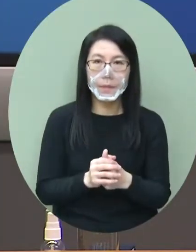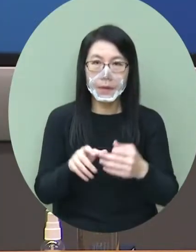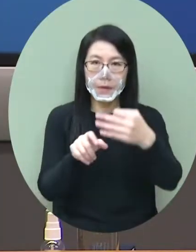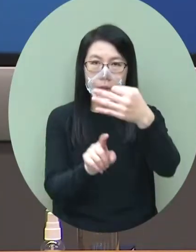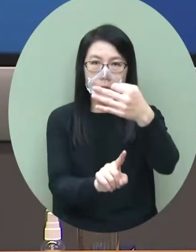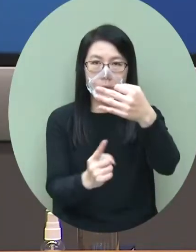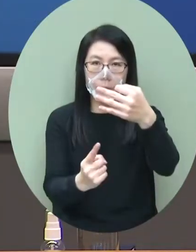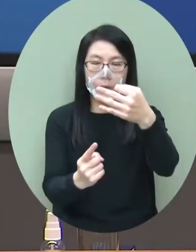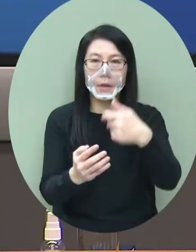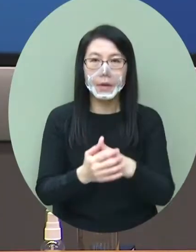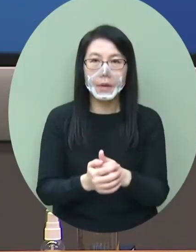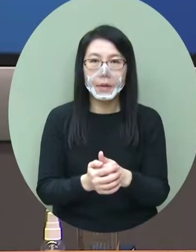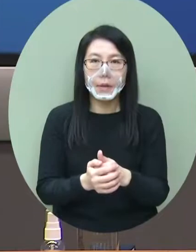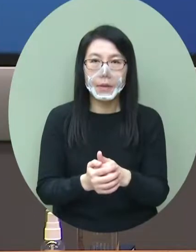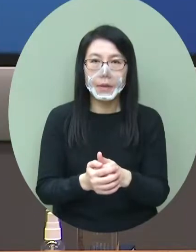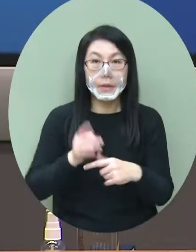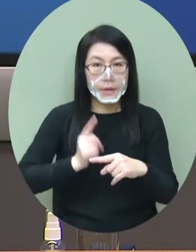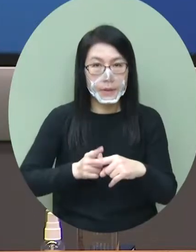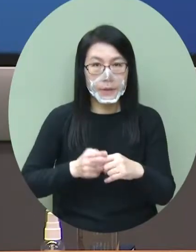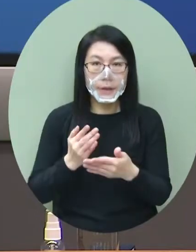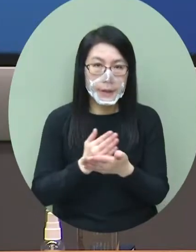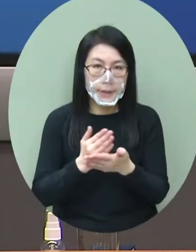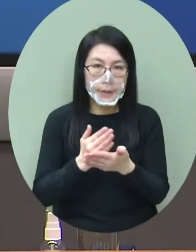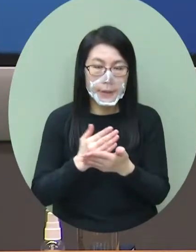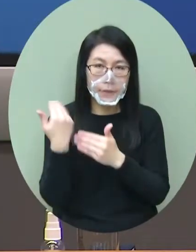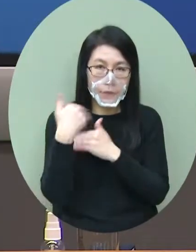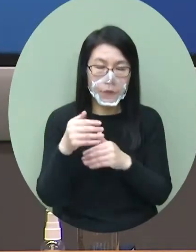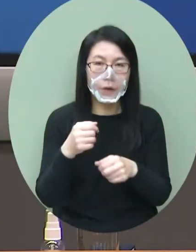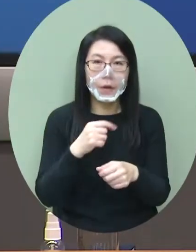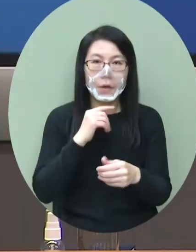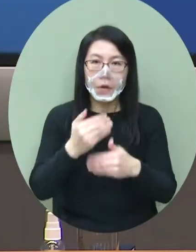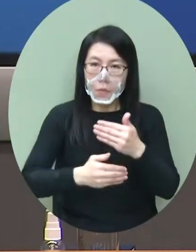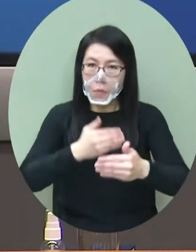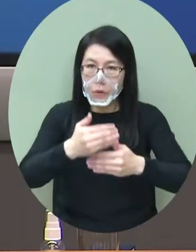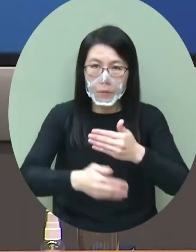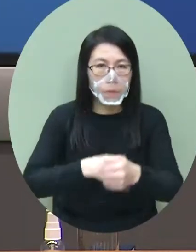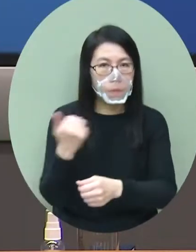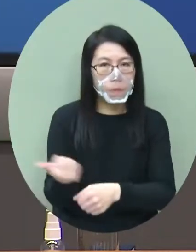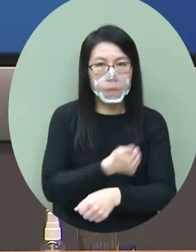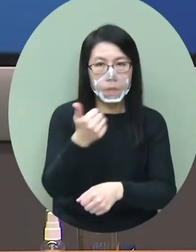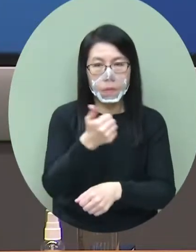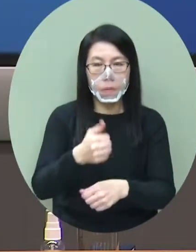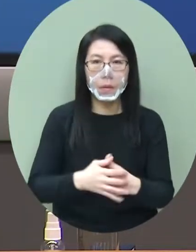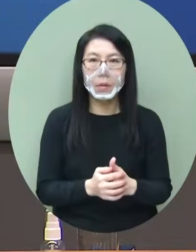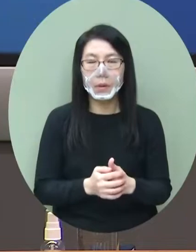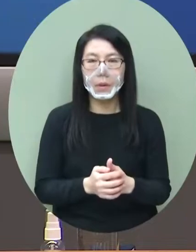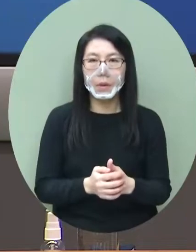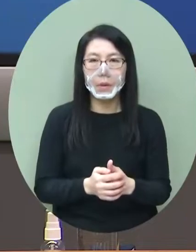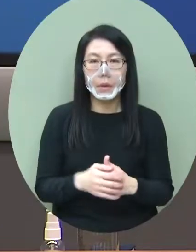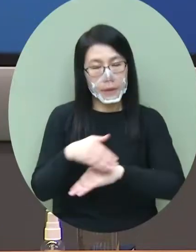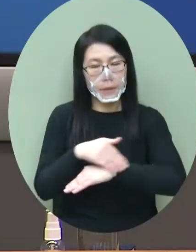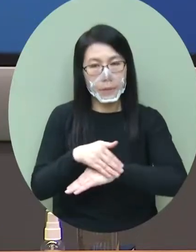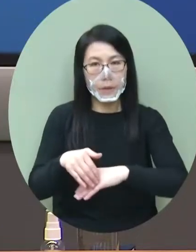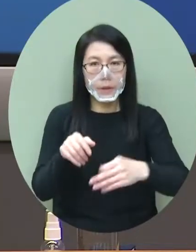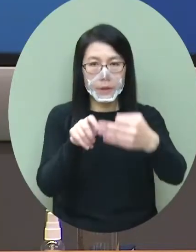天呢，也就是3月11号，我们进行了一个实况的试运，过程是顺利的。此